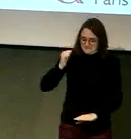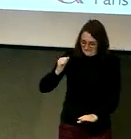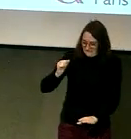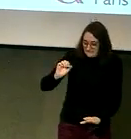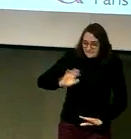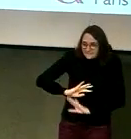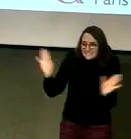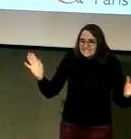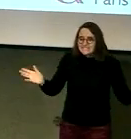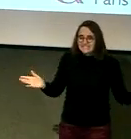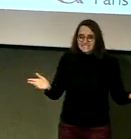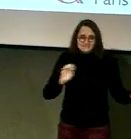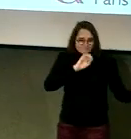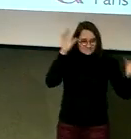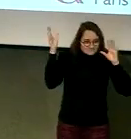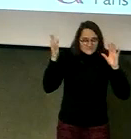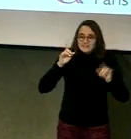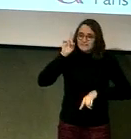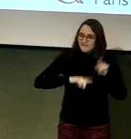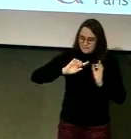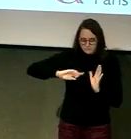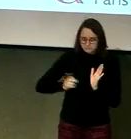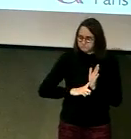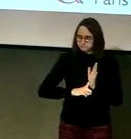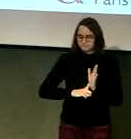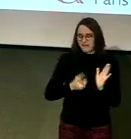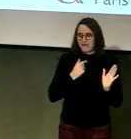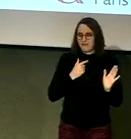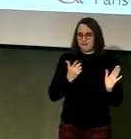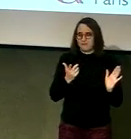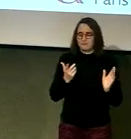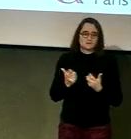des représentations que la fête ne peut pas se faire sans les produits.